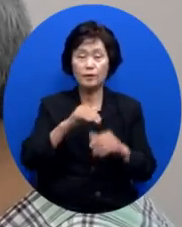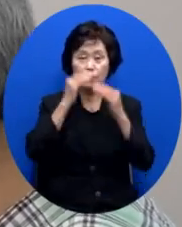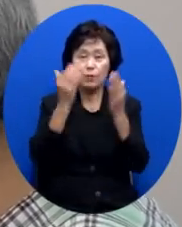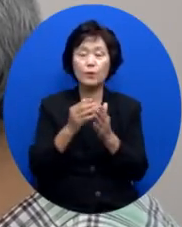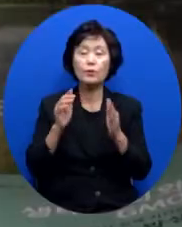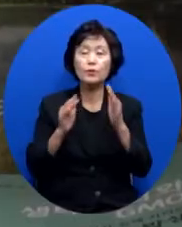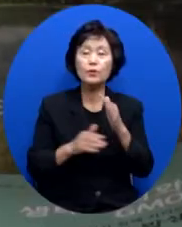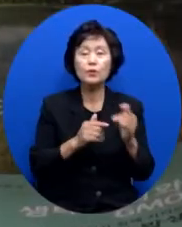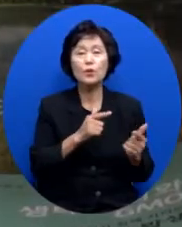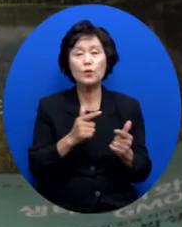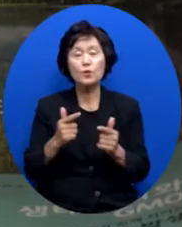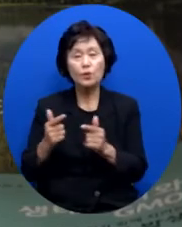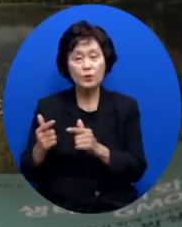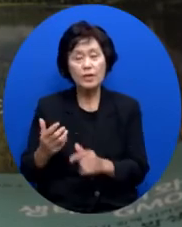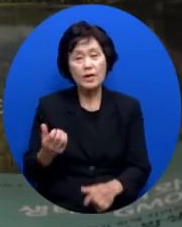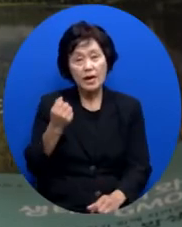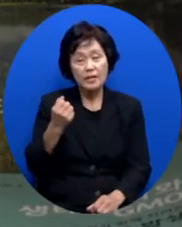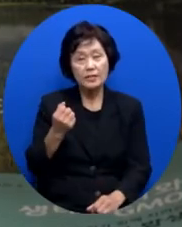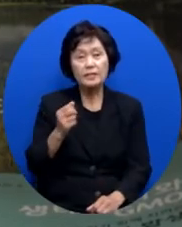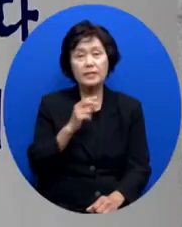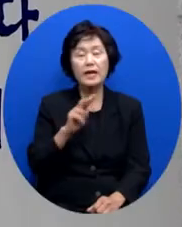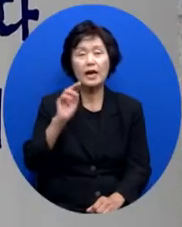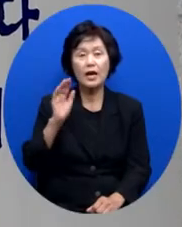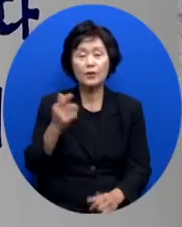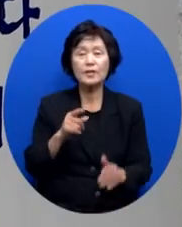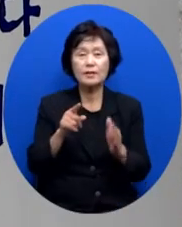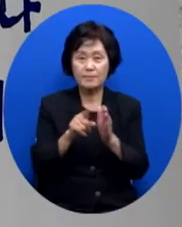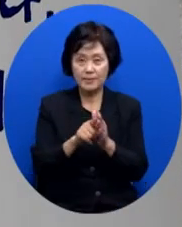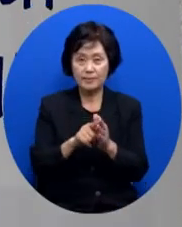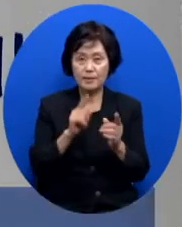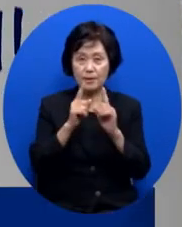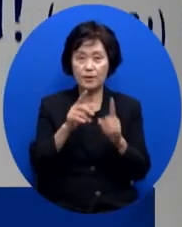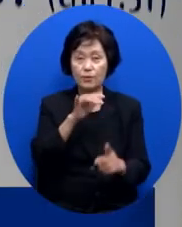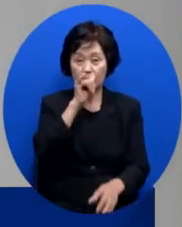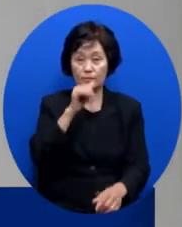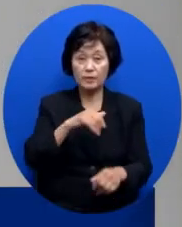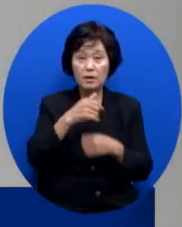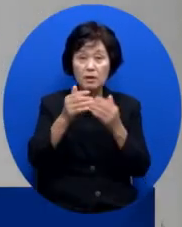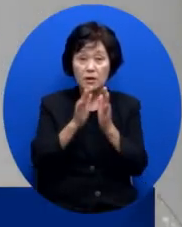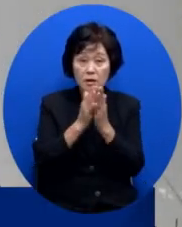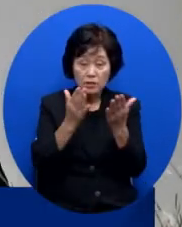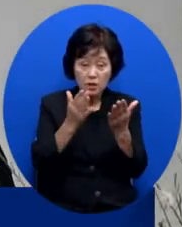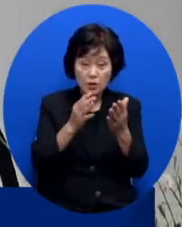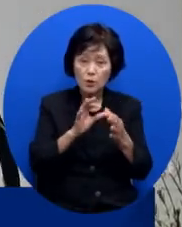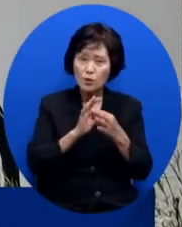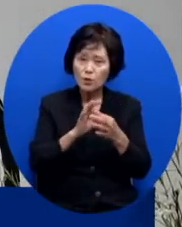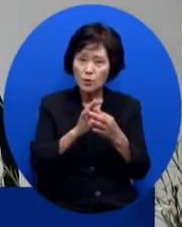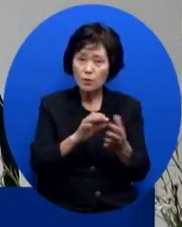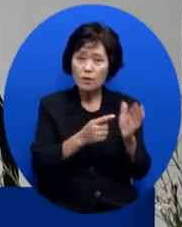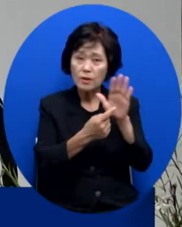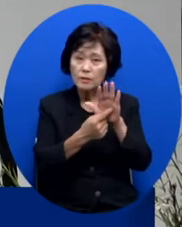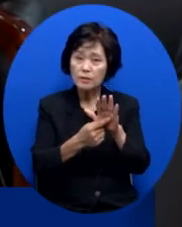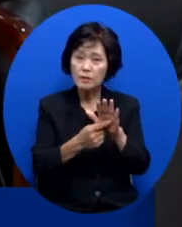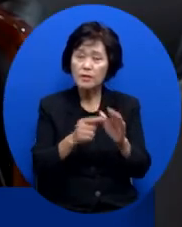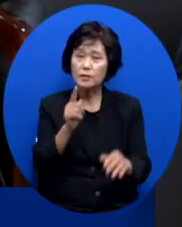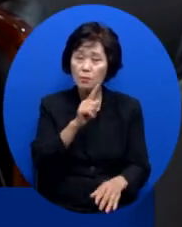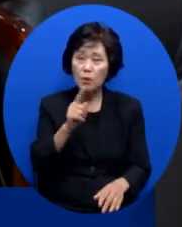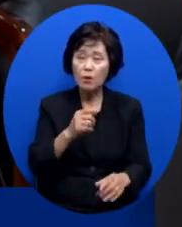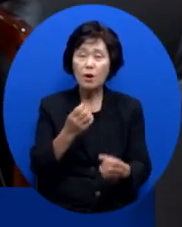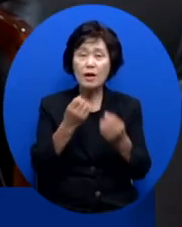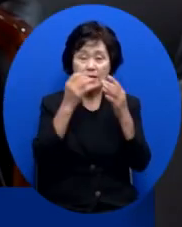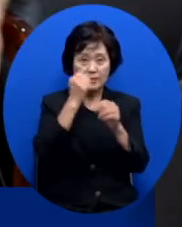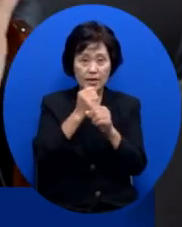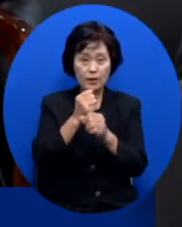가져야 할 삶의 태도 해야 한다고 권고 합니다 성경을 통해서 드러내진 하나님의 사람은 창조 이야기 또 구원